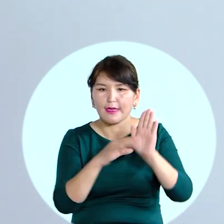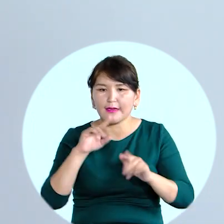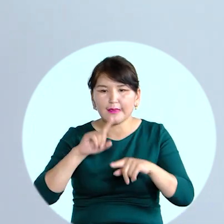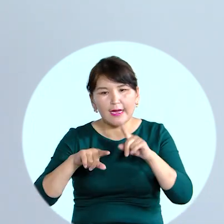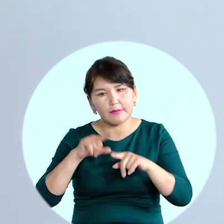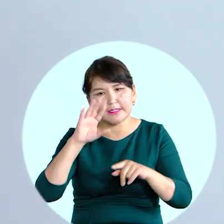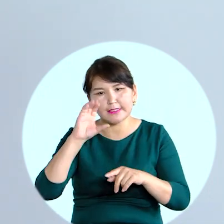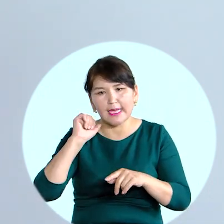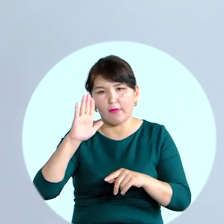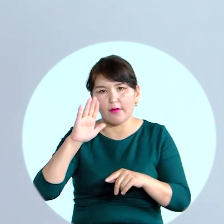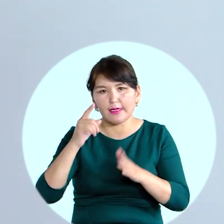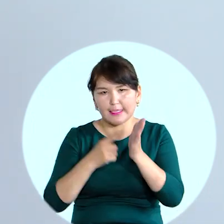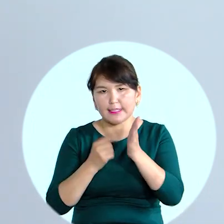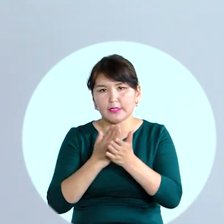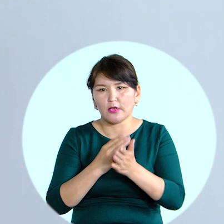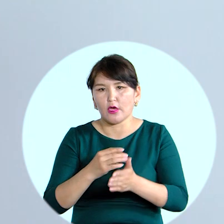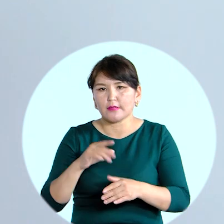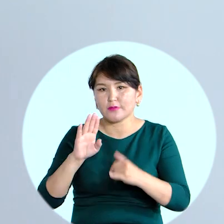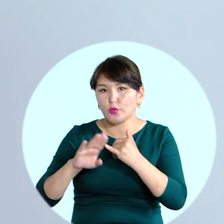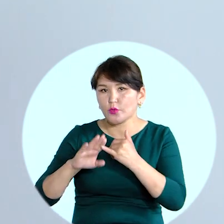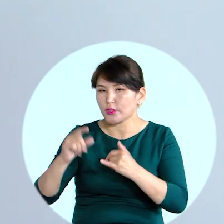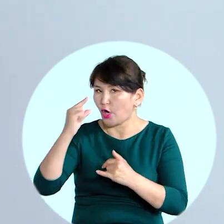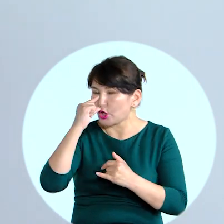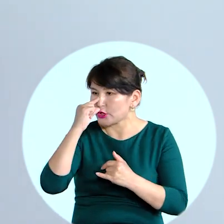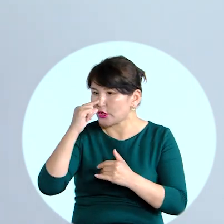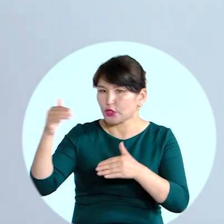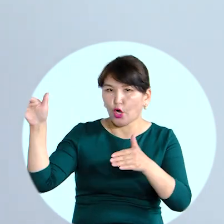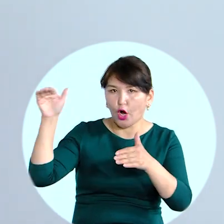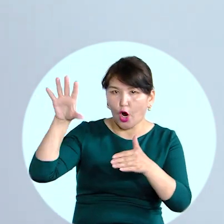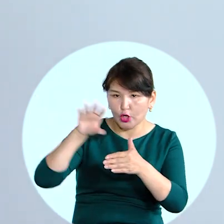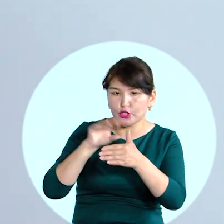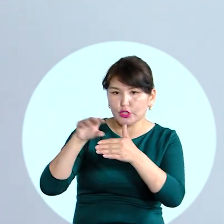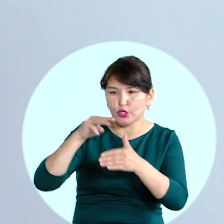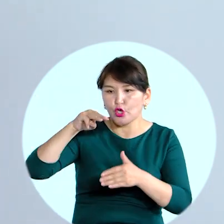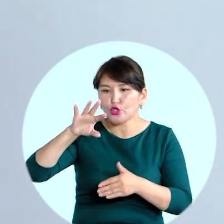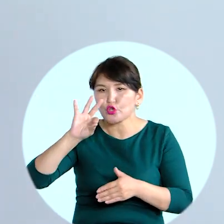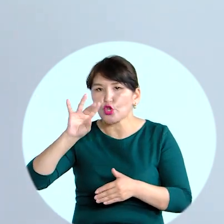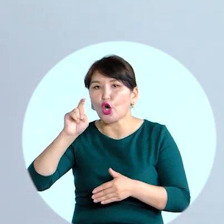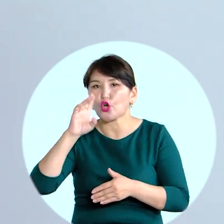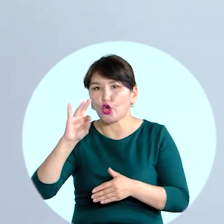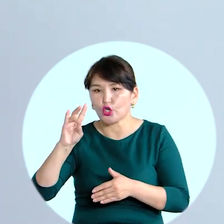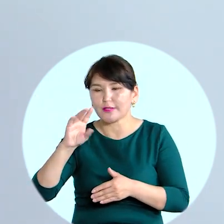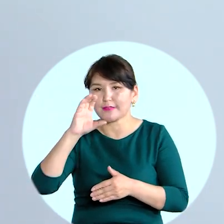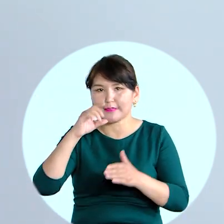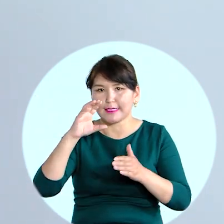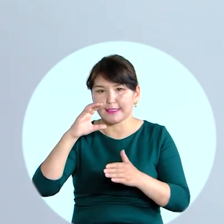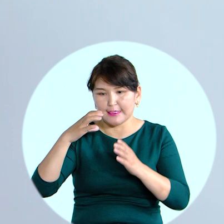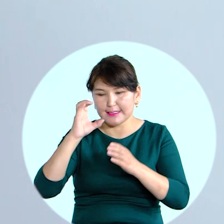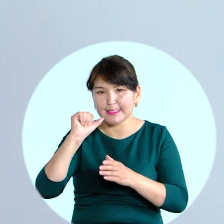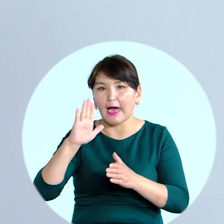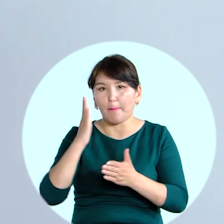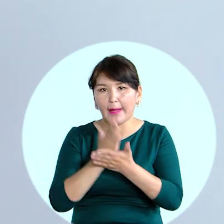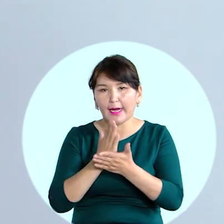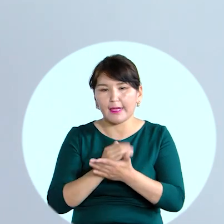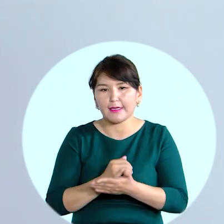бол одоо бид нар ямар савыг хэрэгжүүлж байгаа вэ? Сүүлийн үед бас орсоос орж ирж байгаа гэдэг савнууд байгаа, торхон савнууд байгаа тийм. Энэ бүхэн